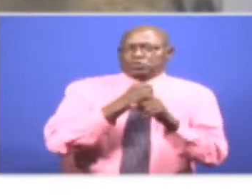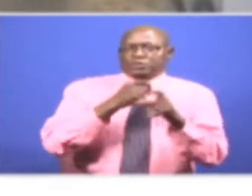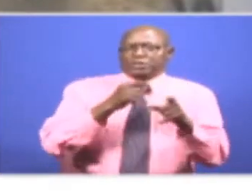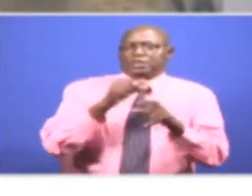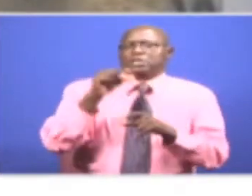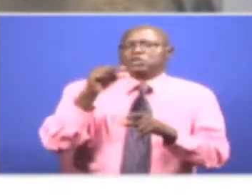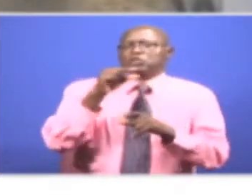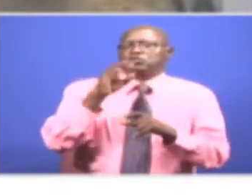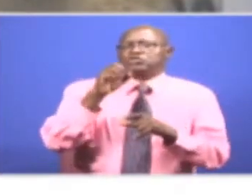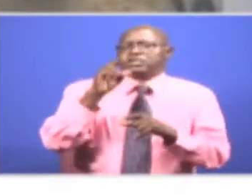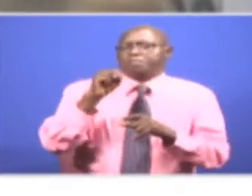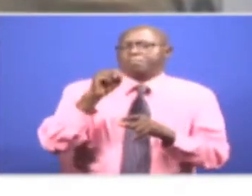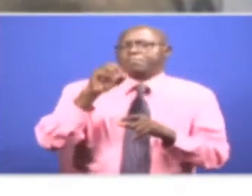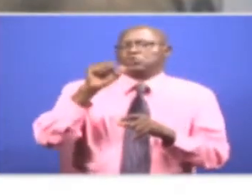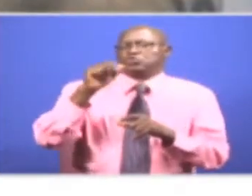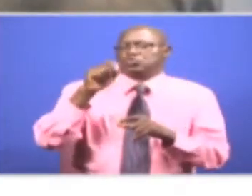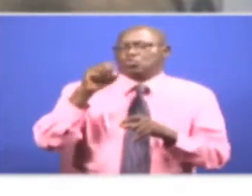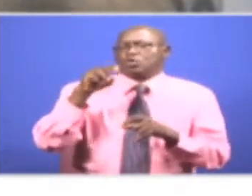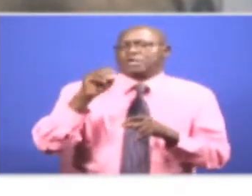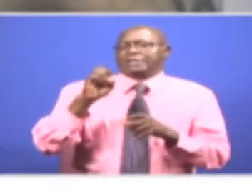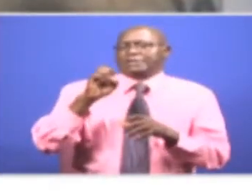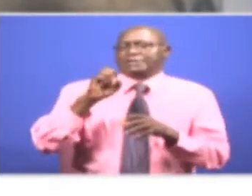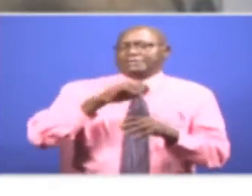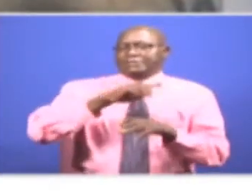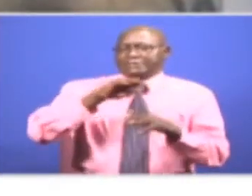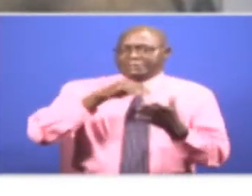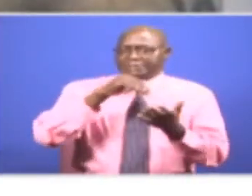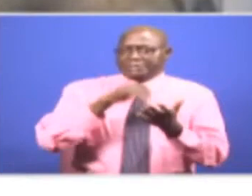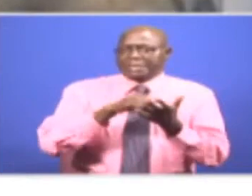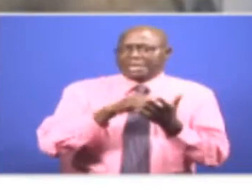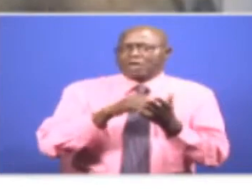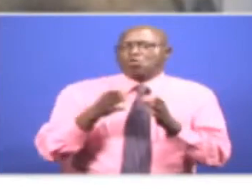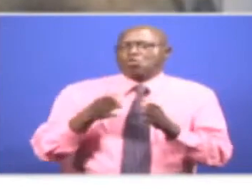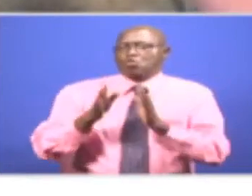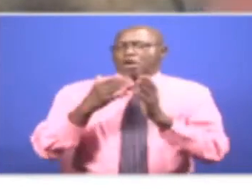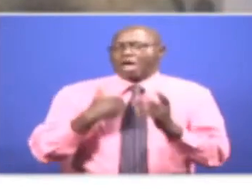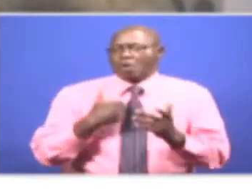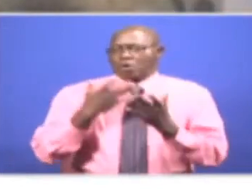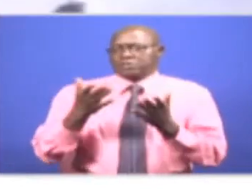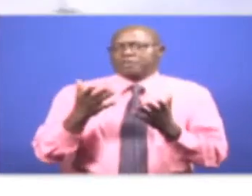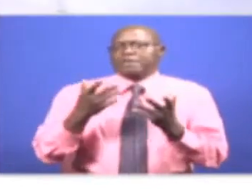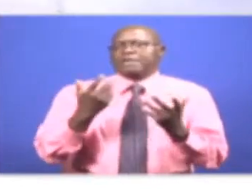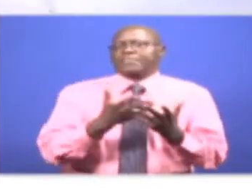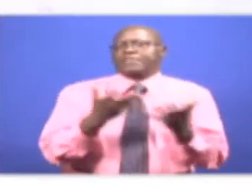na barabara yetu iko safi, basi zinasimama hapa, si mizigo inaenda.